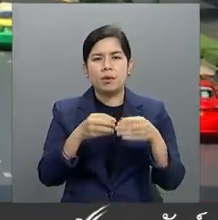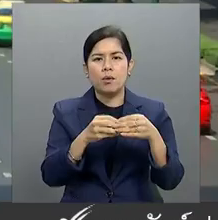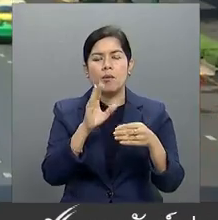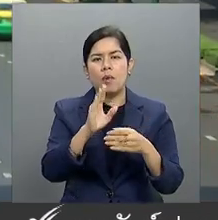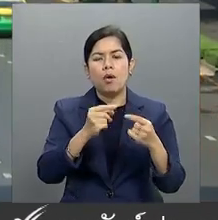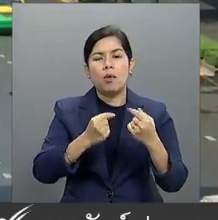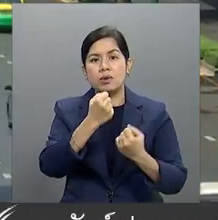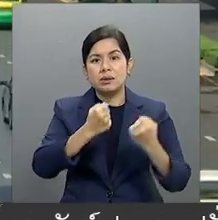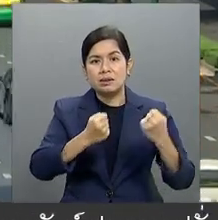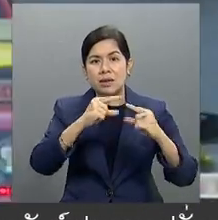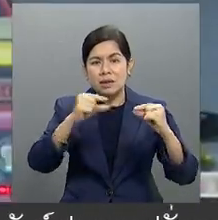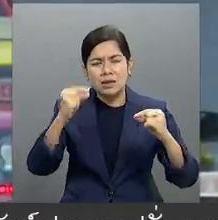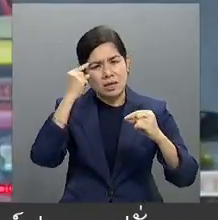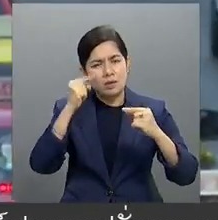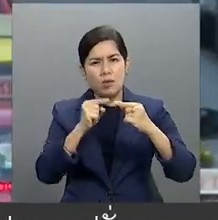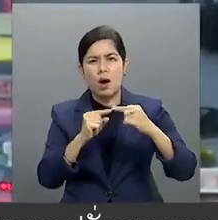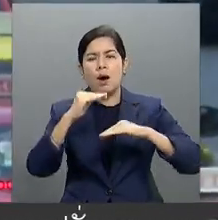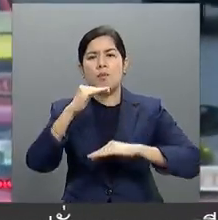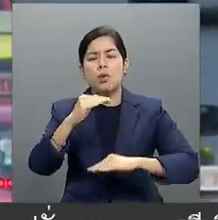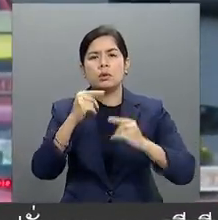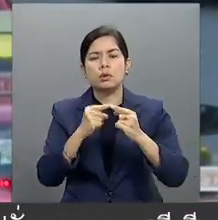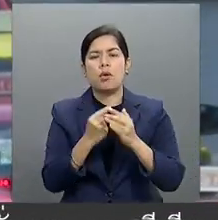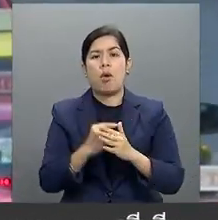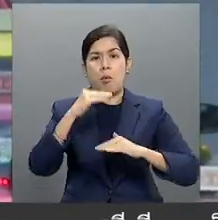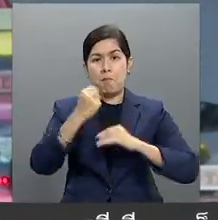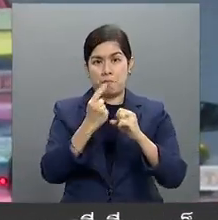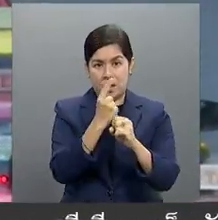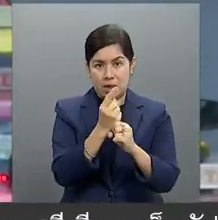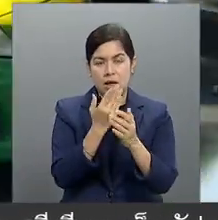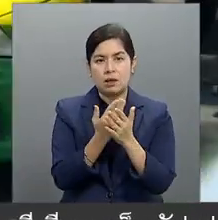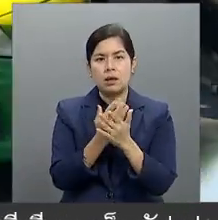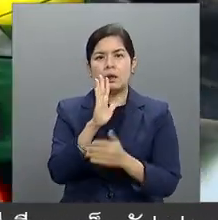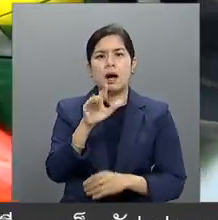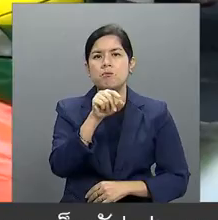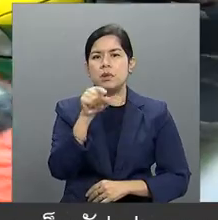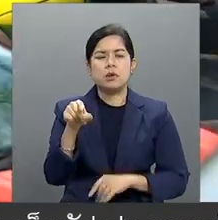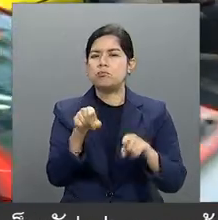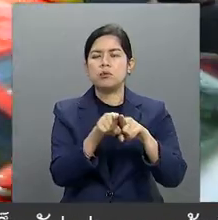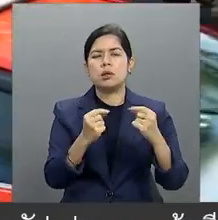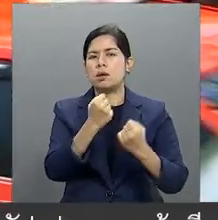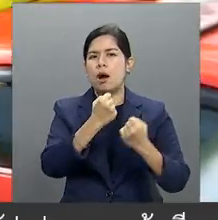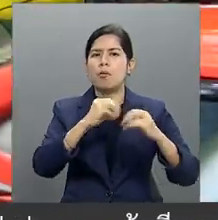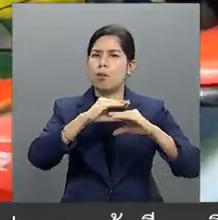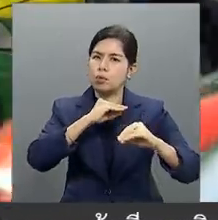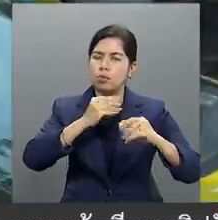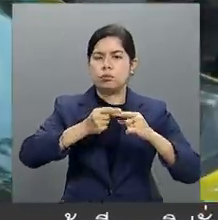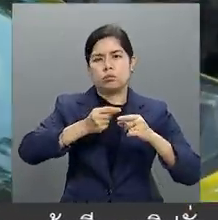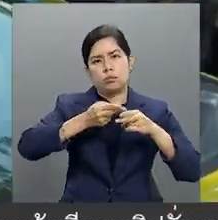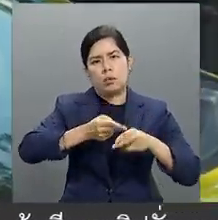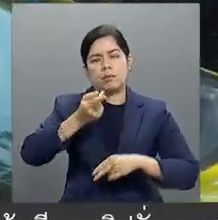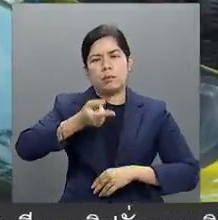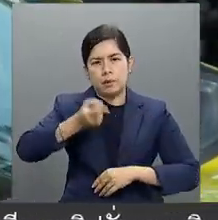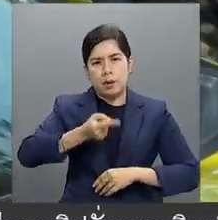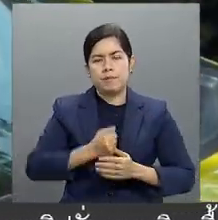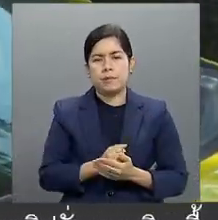ไม่ควรเกินร้อยละ 5ต่อปีเทียบเท่ากับมีส่วนทั่วไปค่ะขณะเดียวกันก็ยังเรียกร้องในส่วนของค่าเบี้ยประกัน